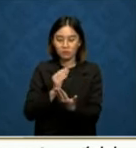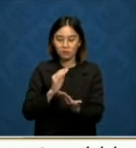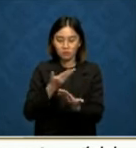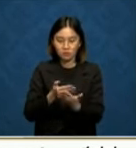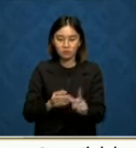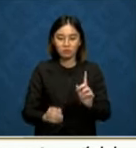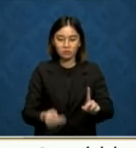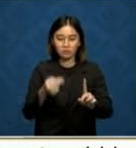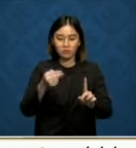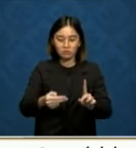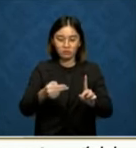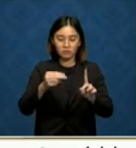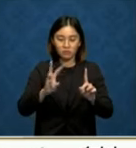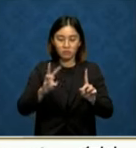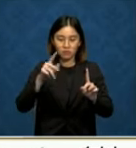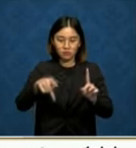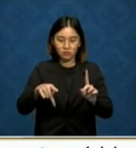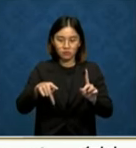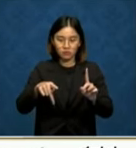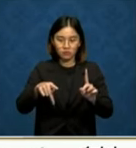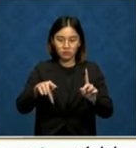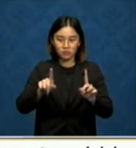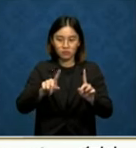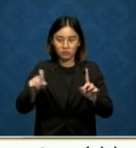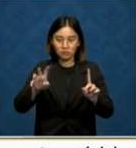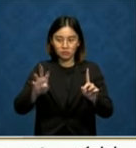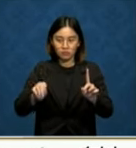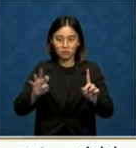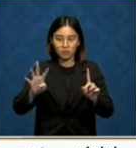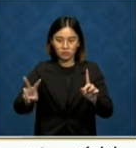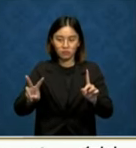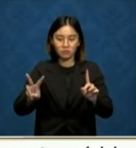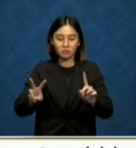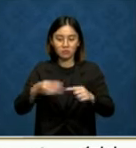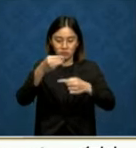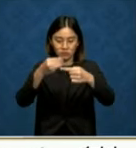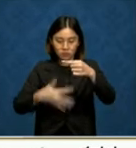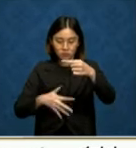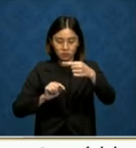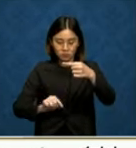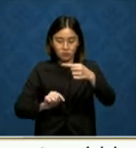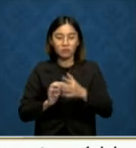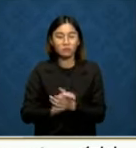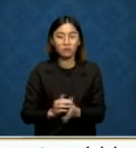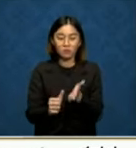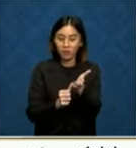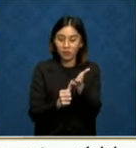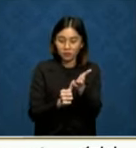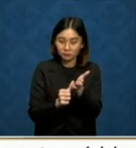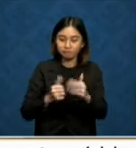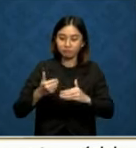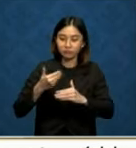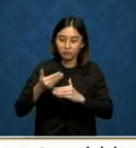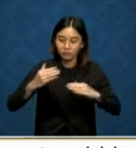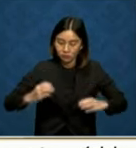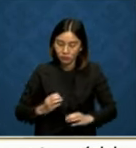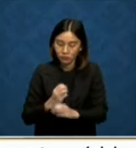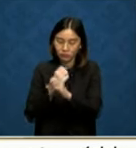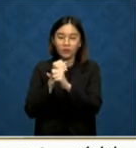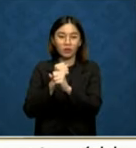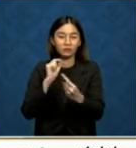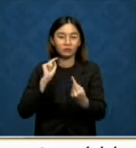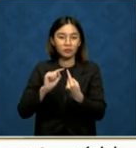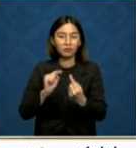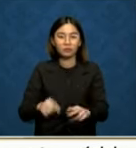16,142 เรื่องแล้วก็เราแก้ไขจนได้ข้อยุติใ